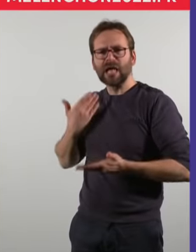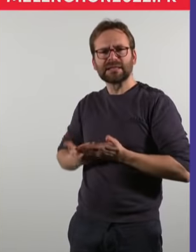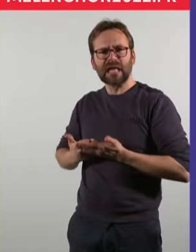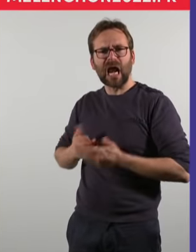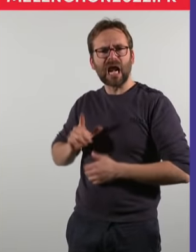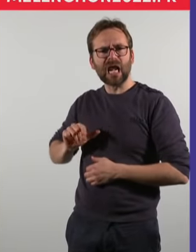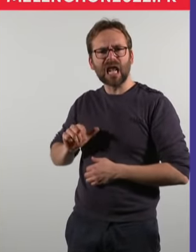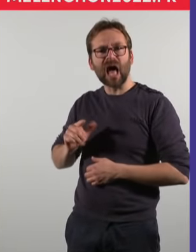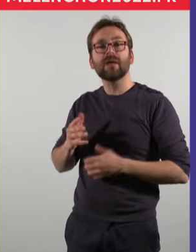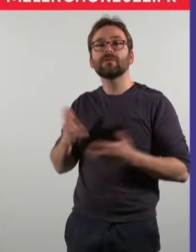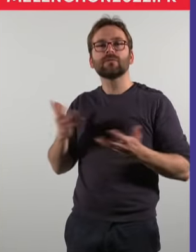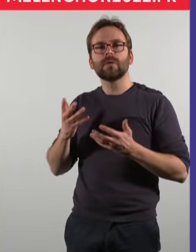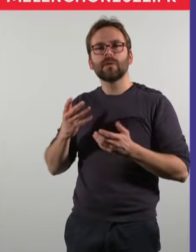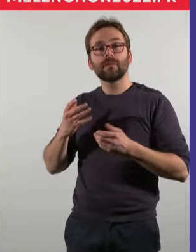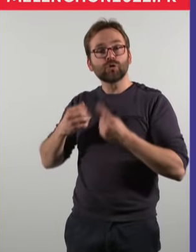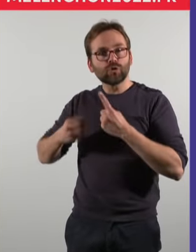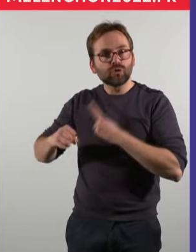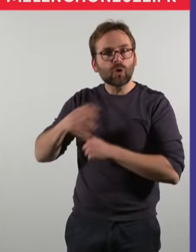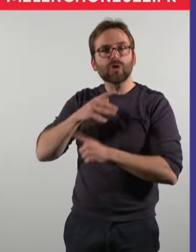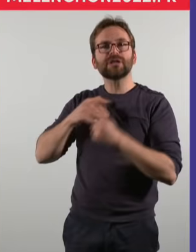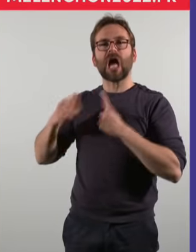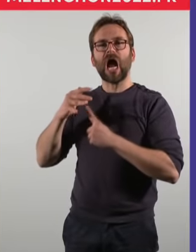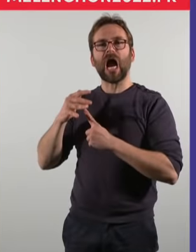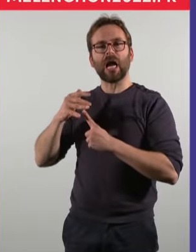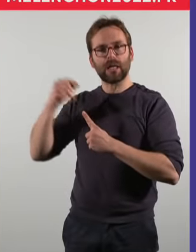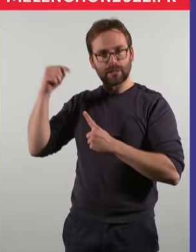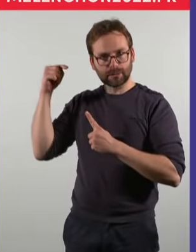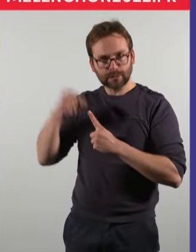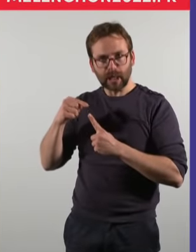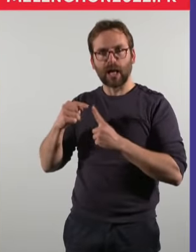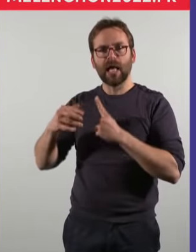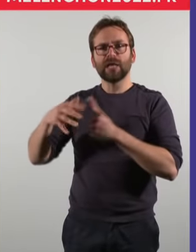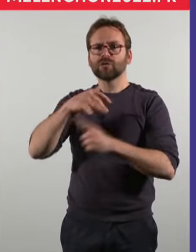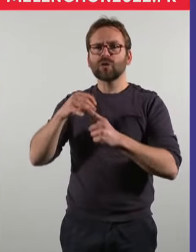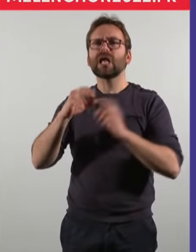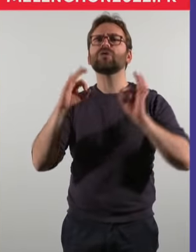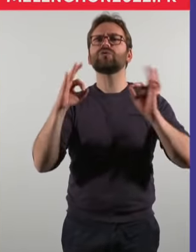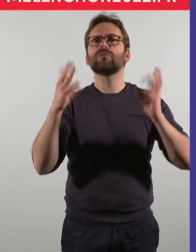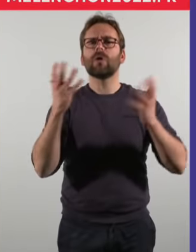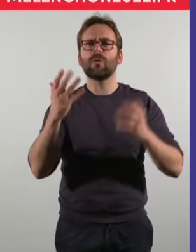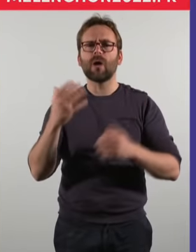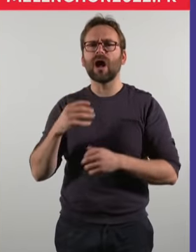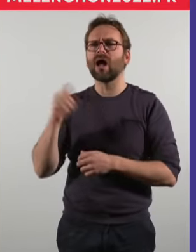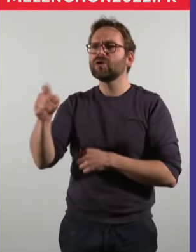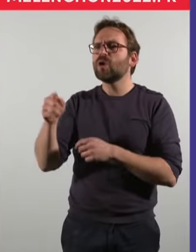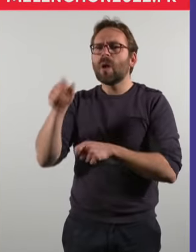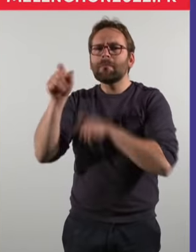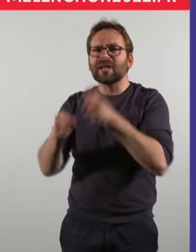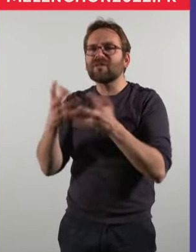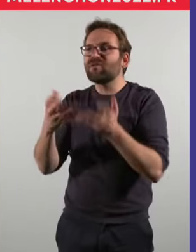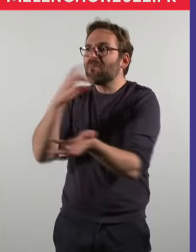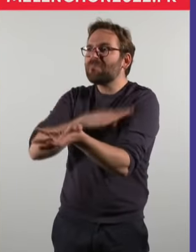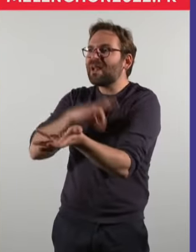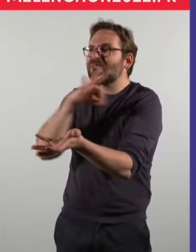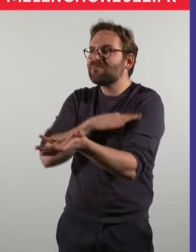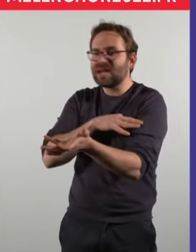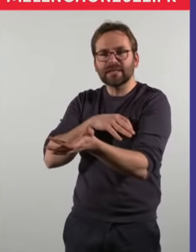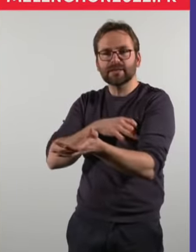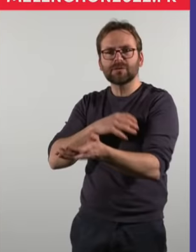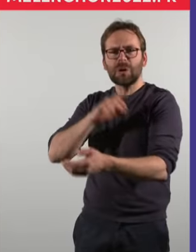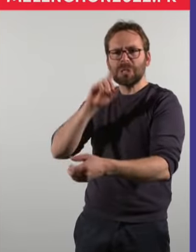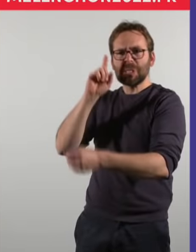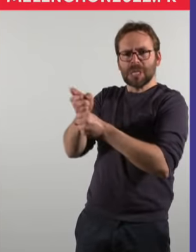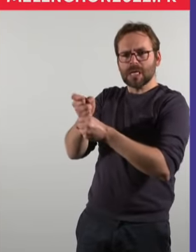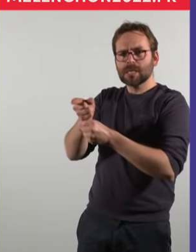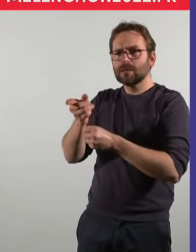définitive dans la question sociale et dans la dénonciation de la cupidité d'un système, le